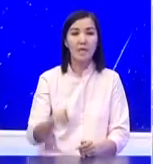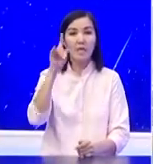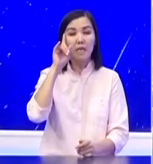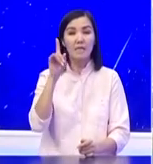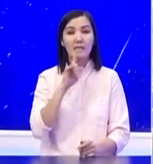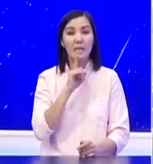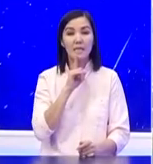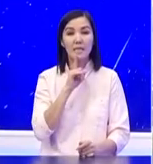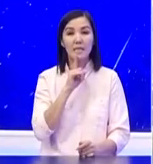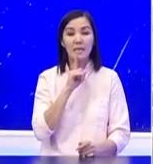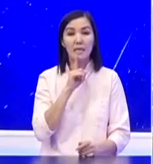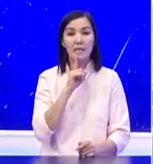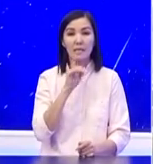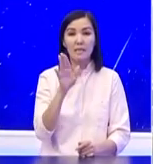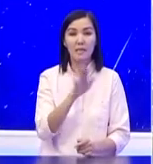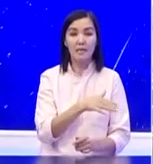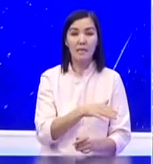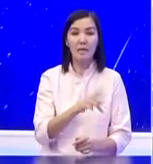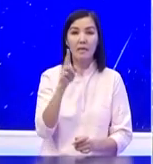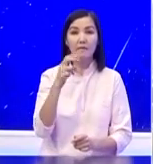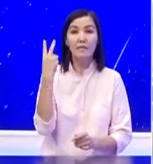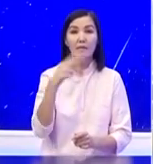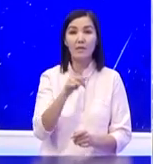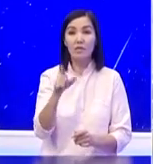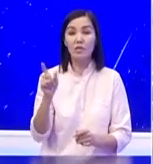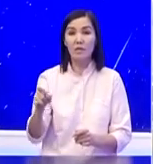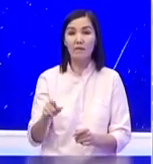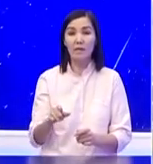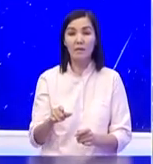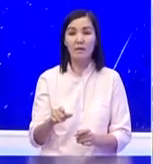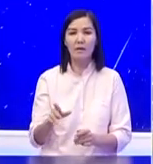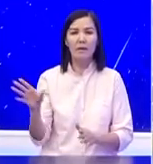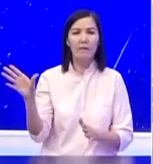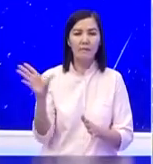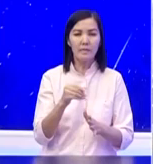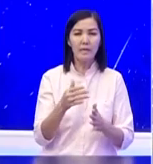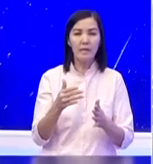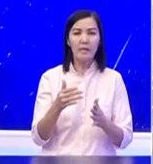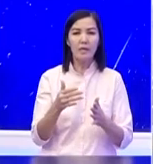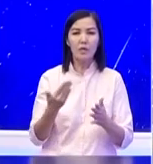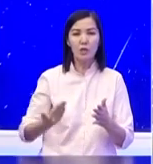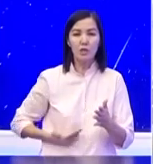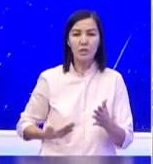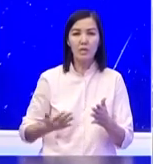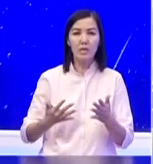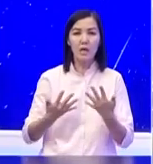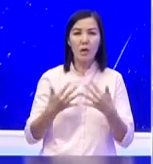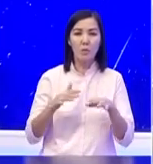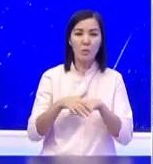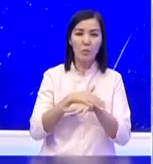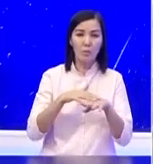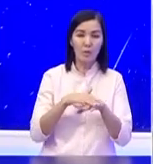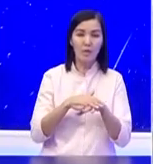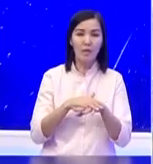день около 220 человек. Все местные жители всего Кербласского района.